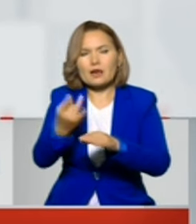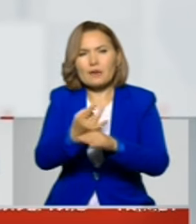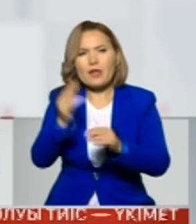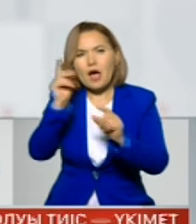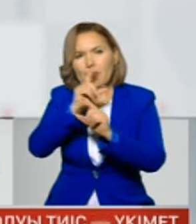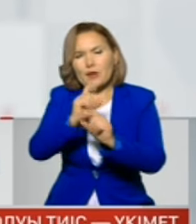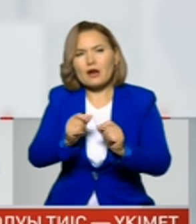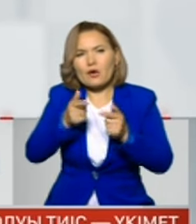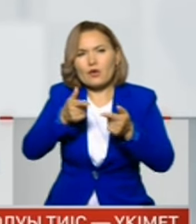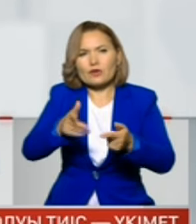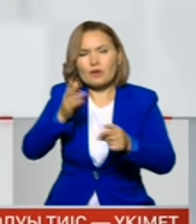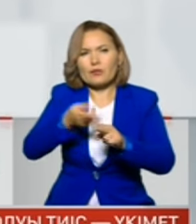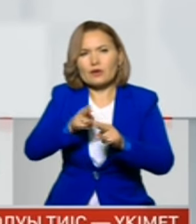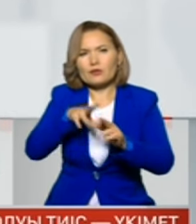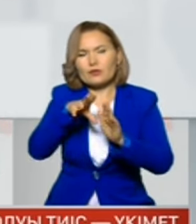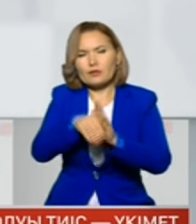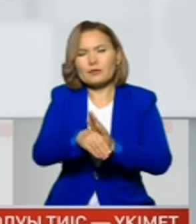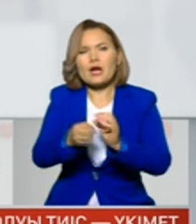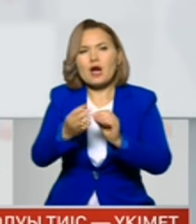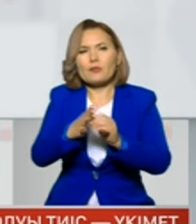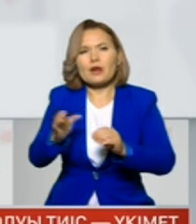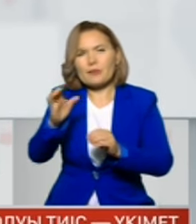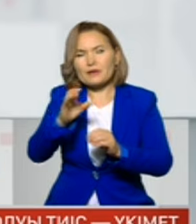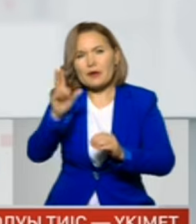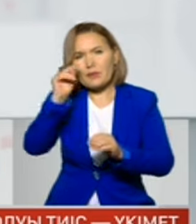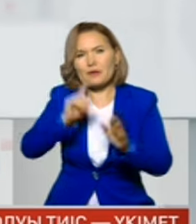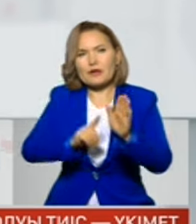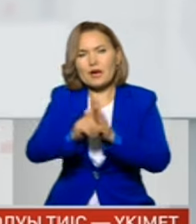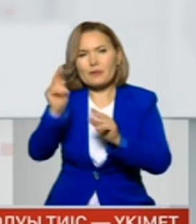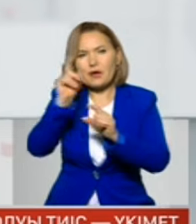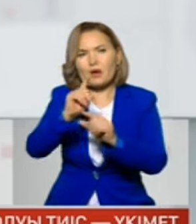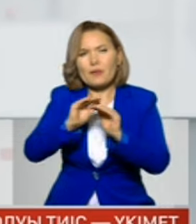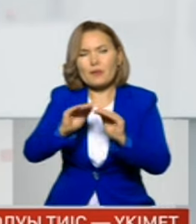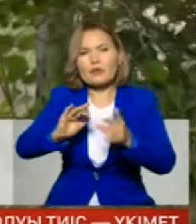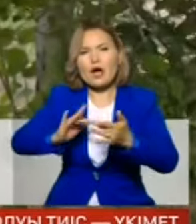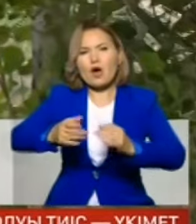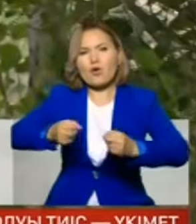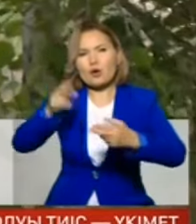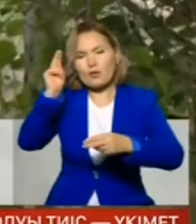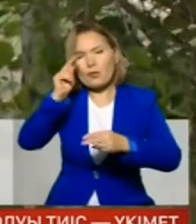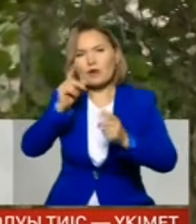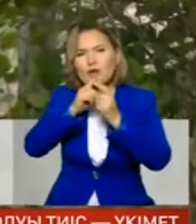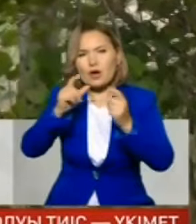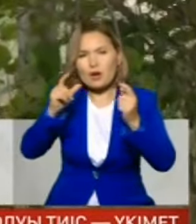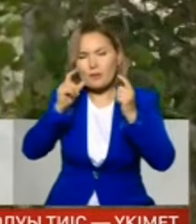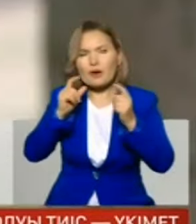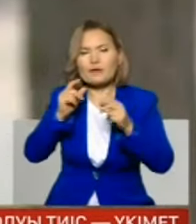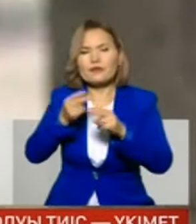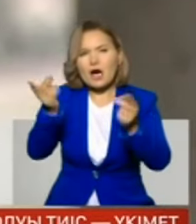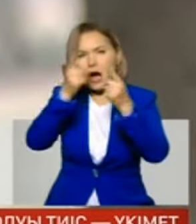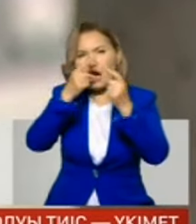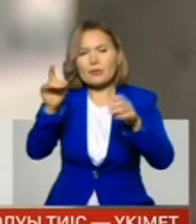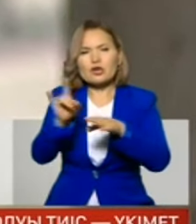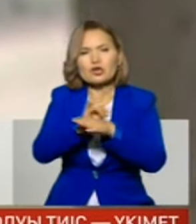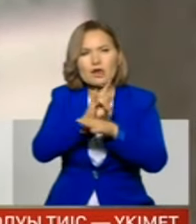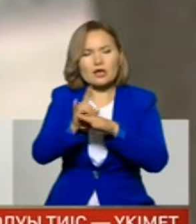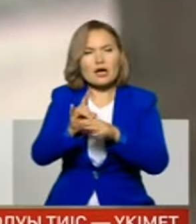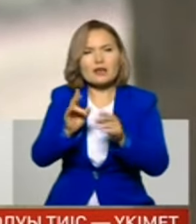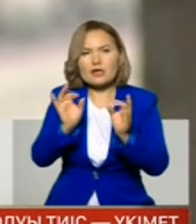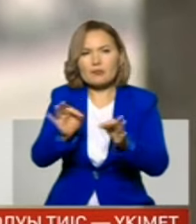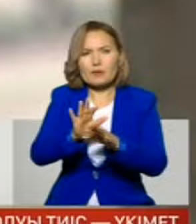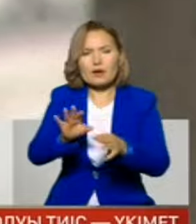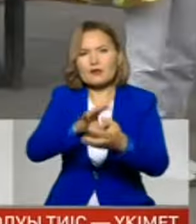мектеп табалдырығын аттамақ. Ал 15-ші қыркүйектен бастап мектеп оқушылары онлайн оқып бетперде тағат деген ақпар жалған. Бұл